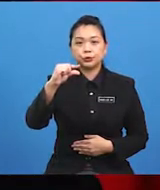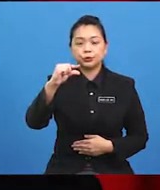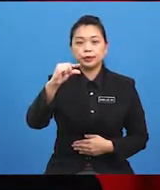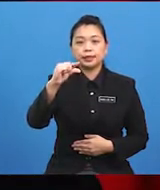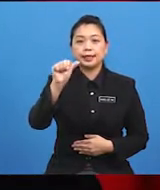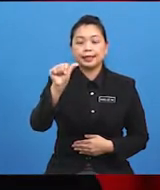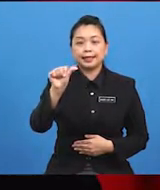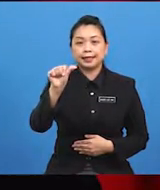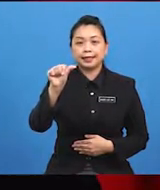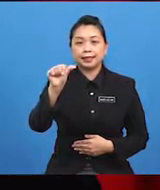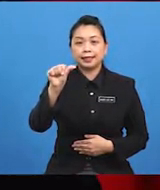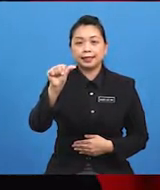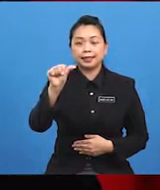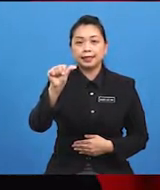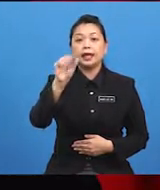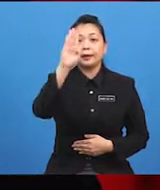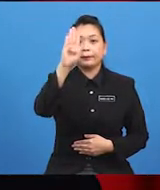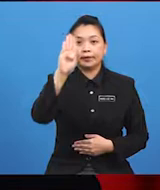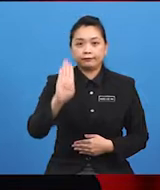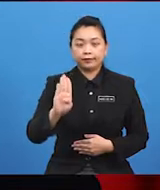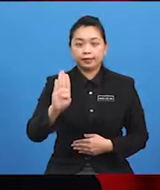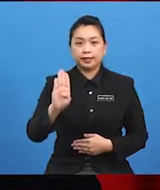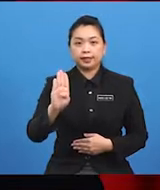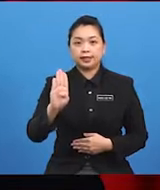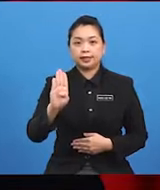A dan B flat.